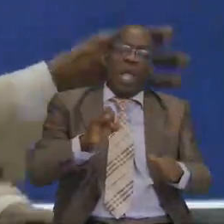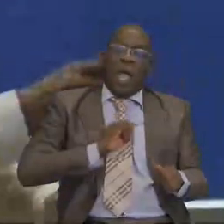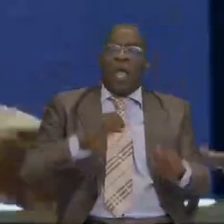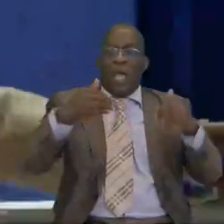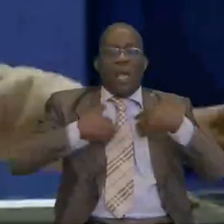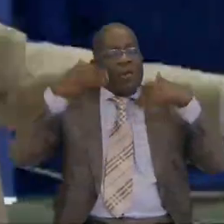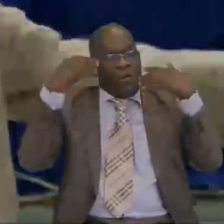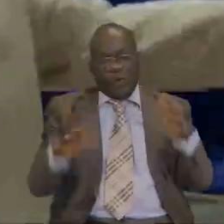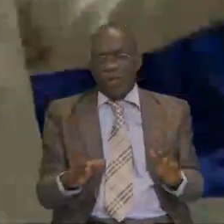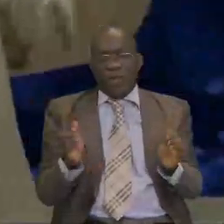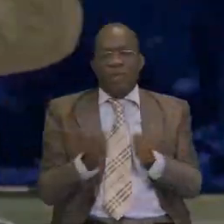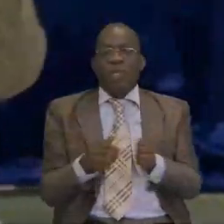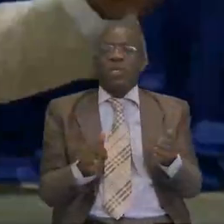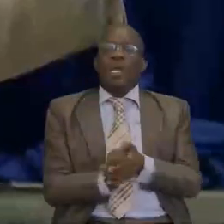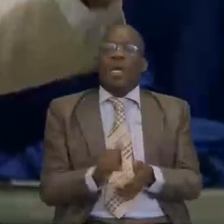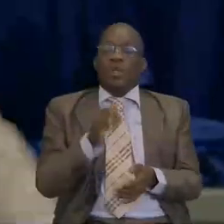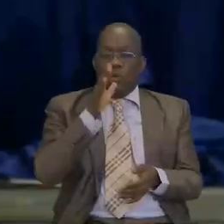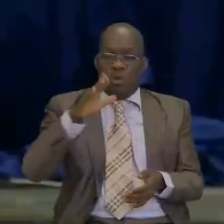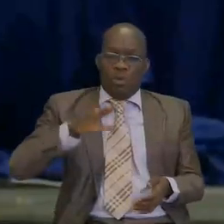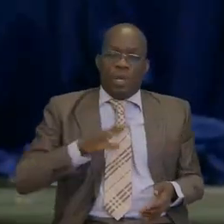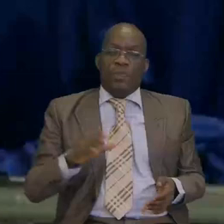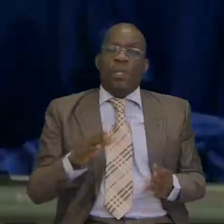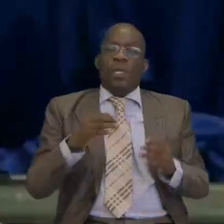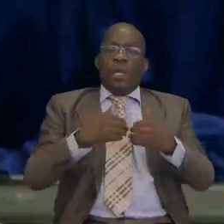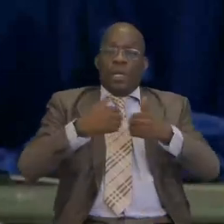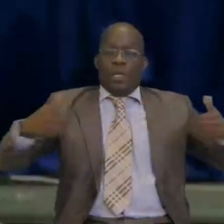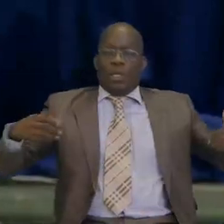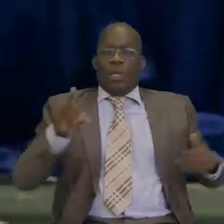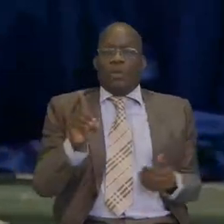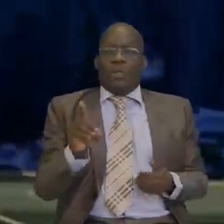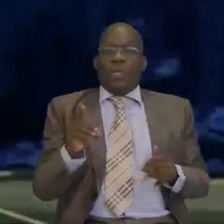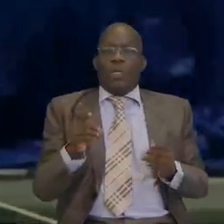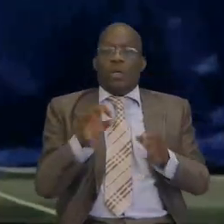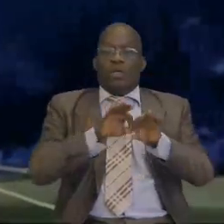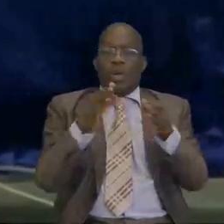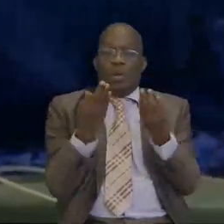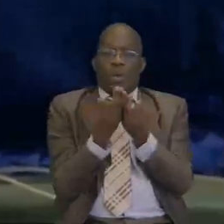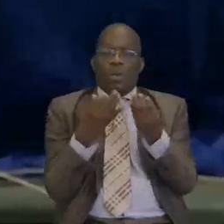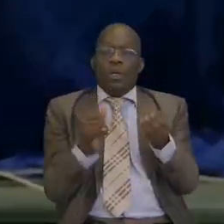fini avec cette femme, cet homme. Tes familles sont séparées.